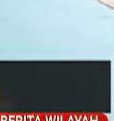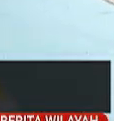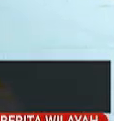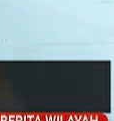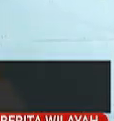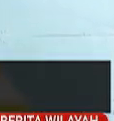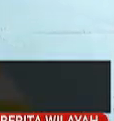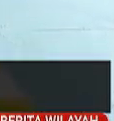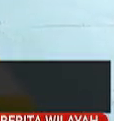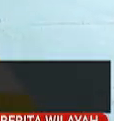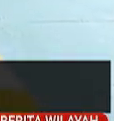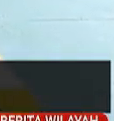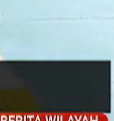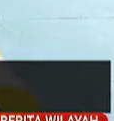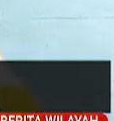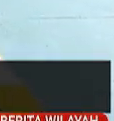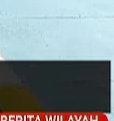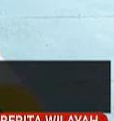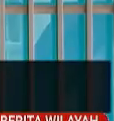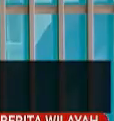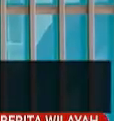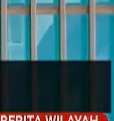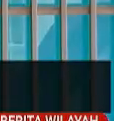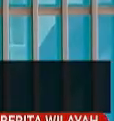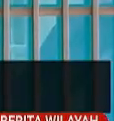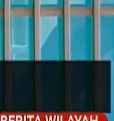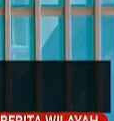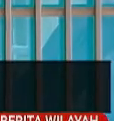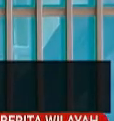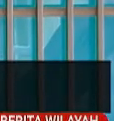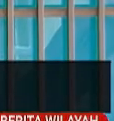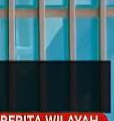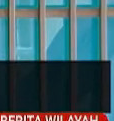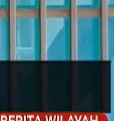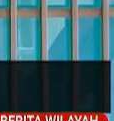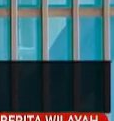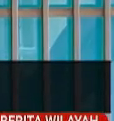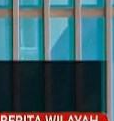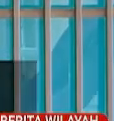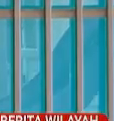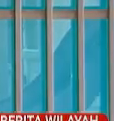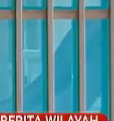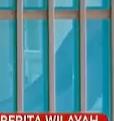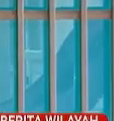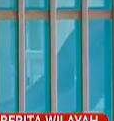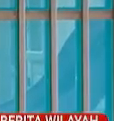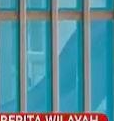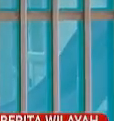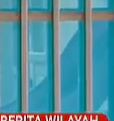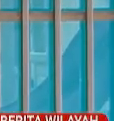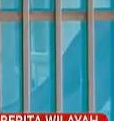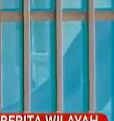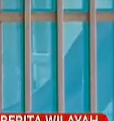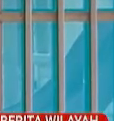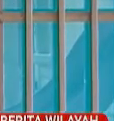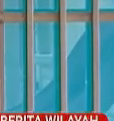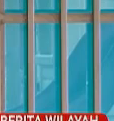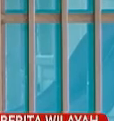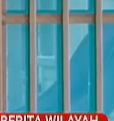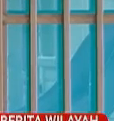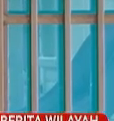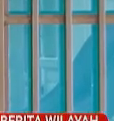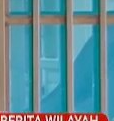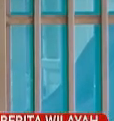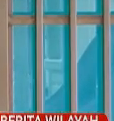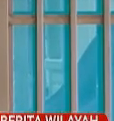ini dia juga menggeser pengasuh supaya memuat turun e-shop digariskan manusia laman sesawang Kementerian Pembangunan wanita